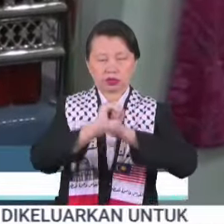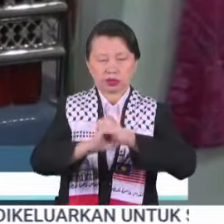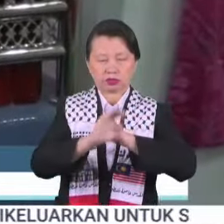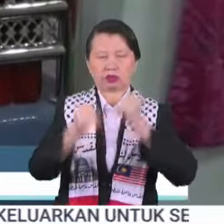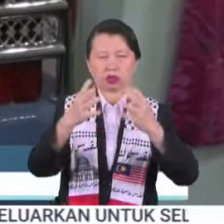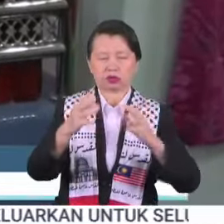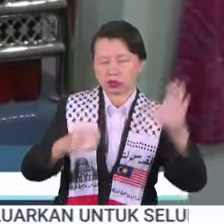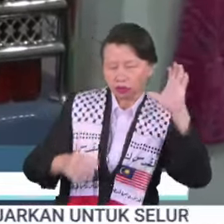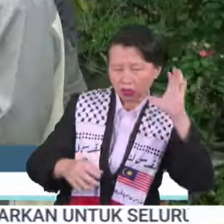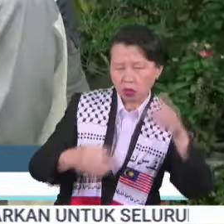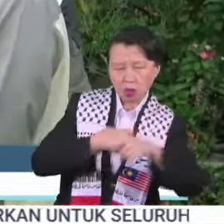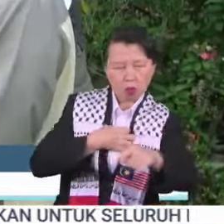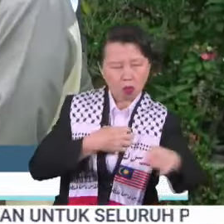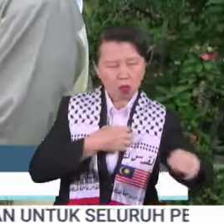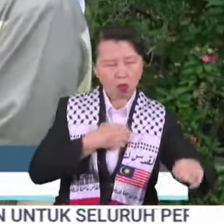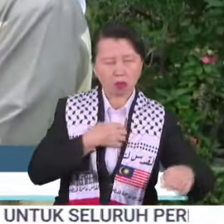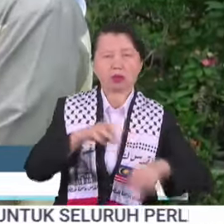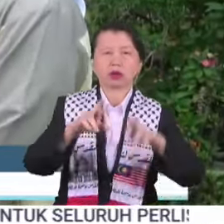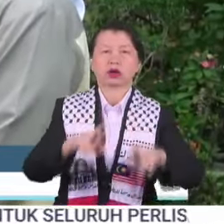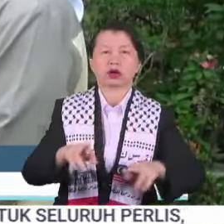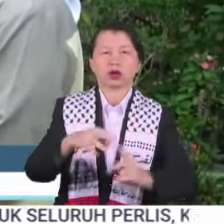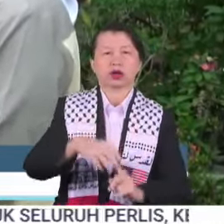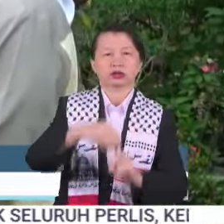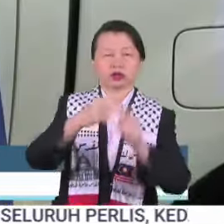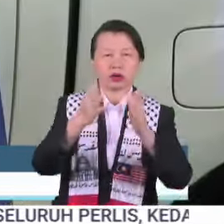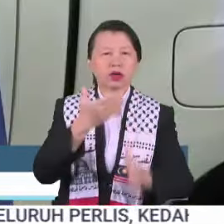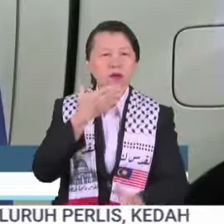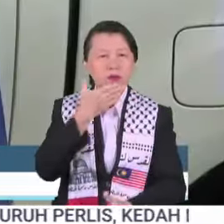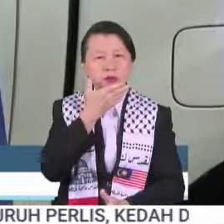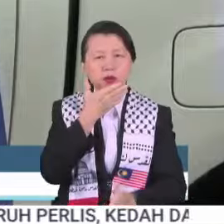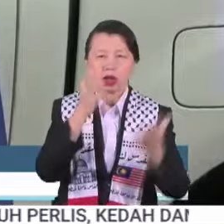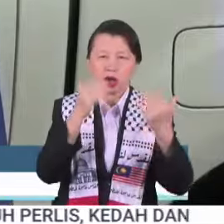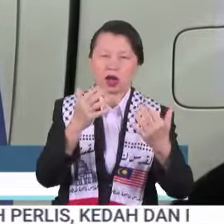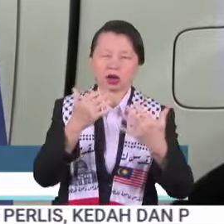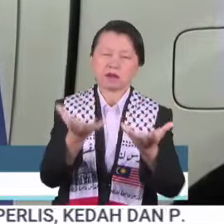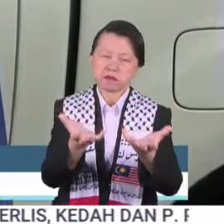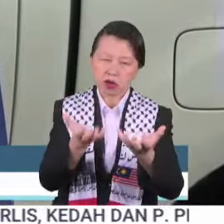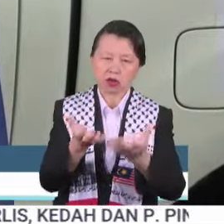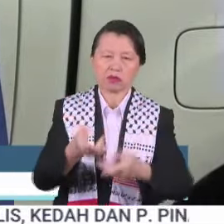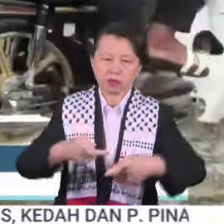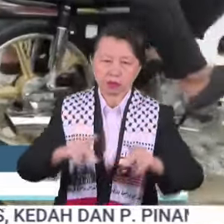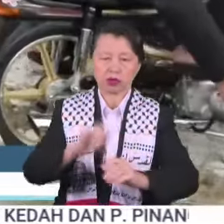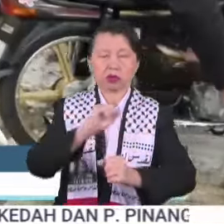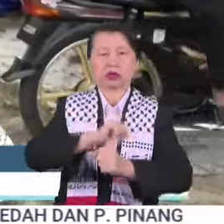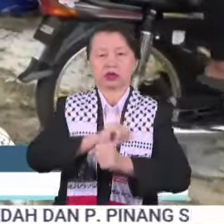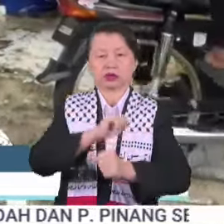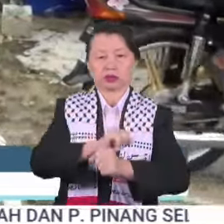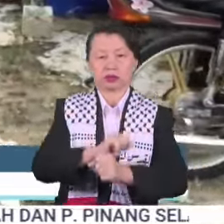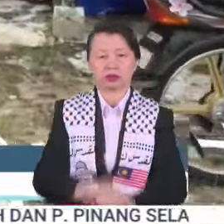kelohan didengar daripada penduduk terutamanya Golongan muda yang mengharapkan peluang